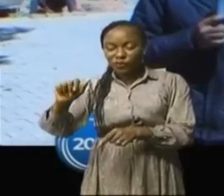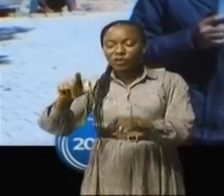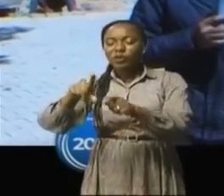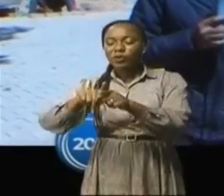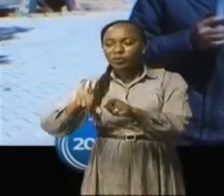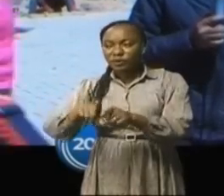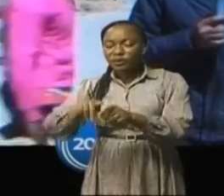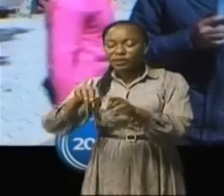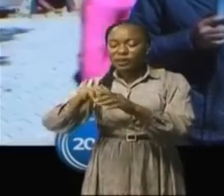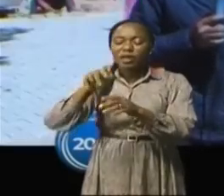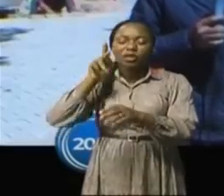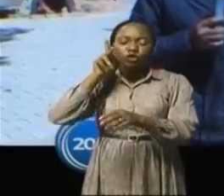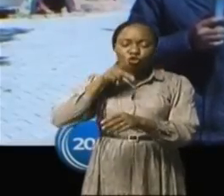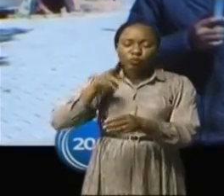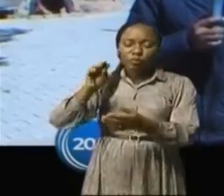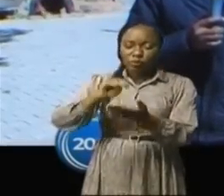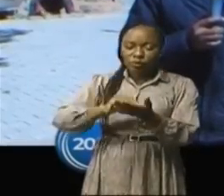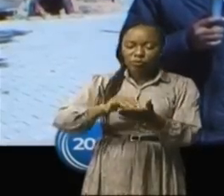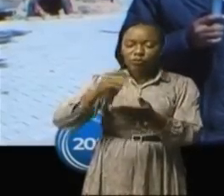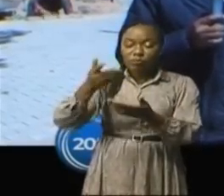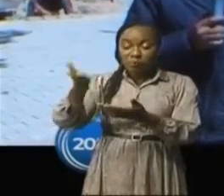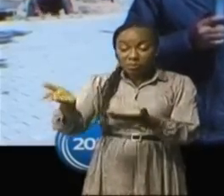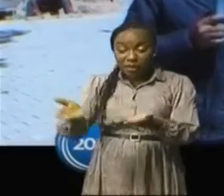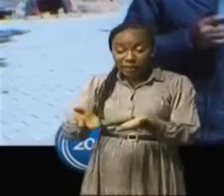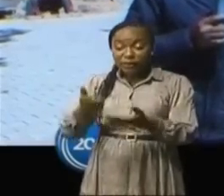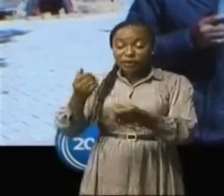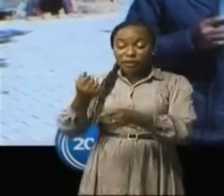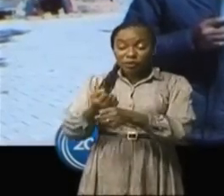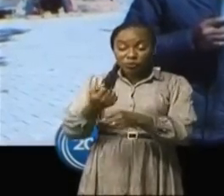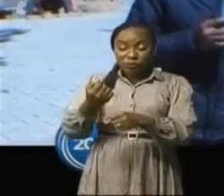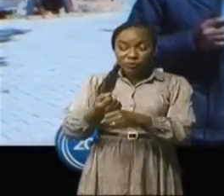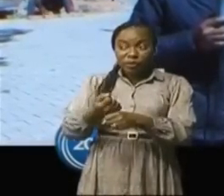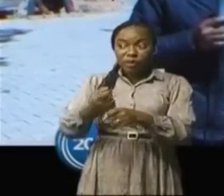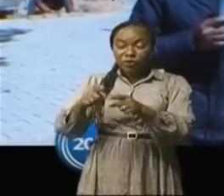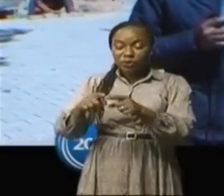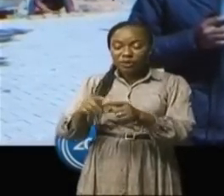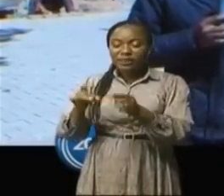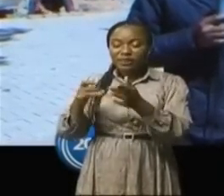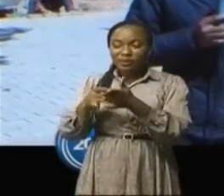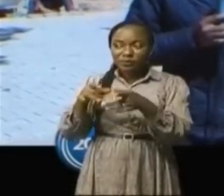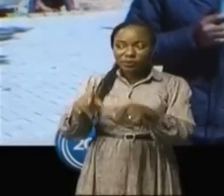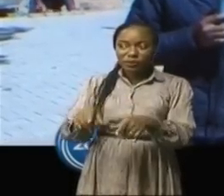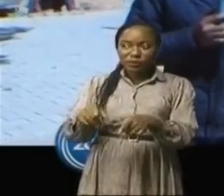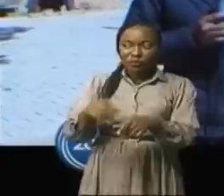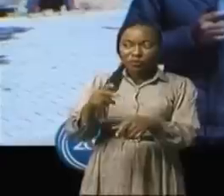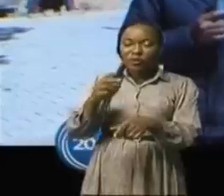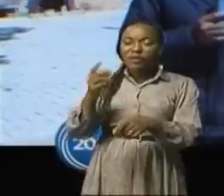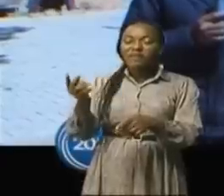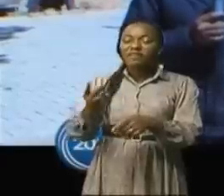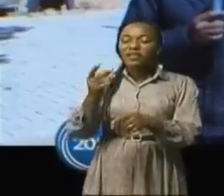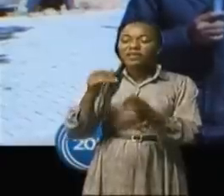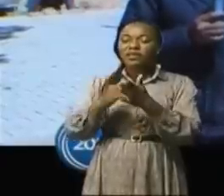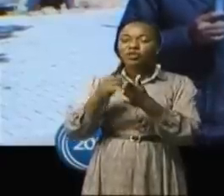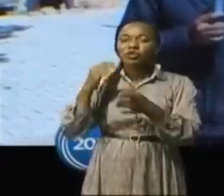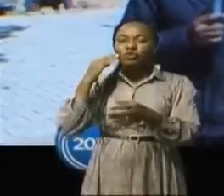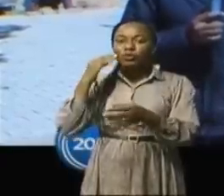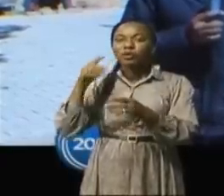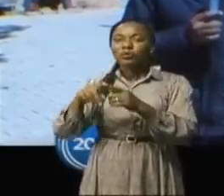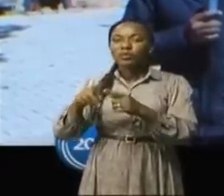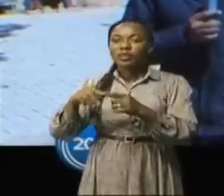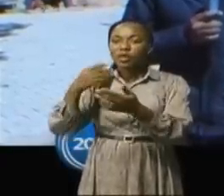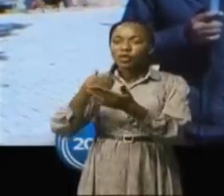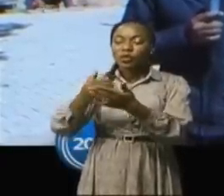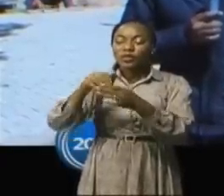de la Tchopo où il débuta sa carrière professionnelle, ce sera le tour dès ce dimanche 26 juin 2022 du village Chilatembo